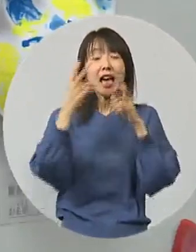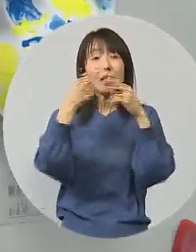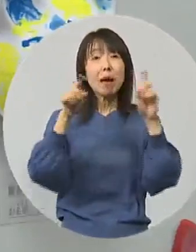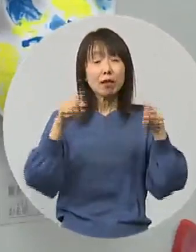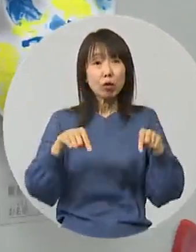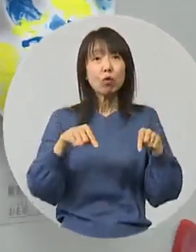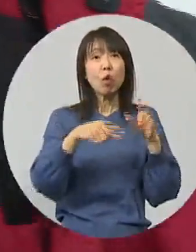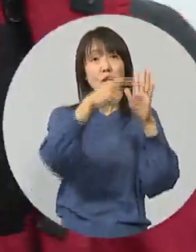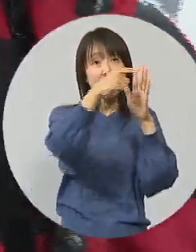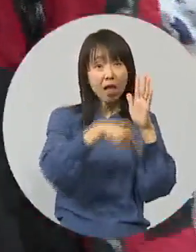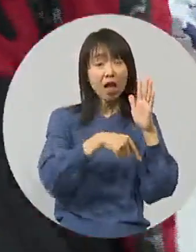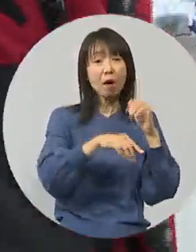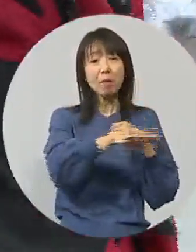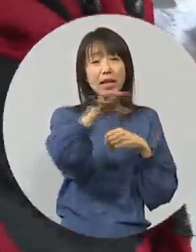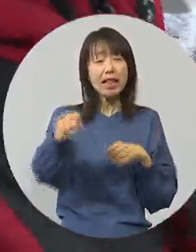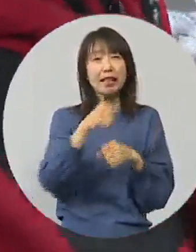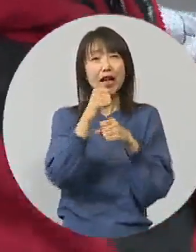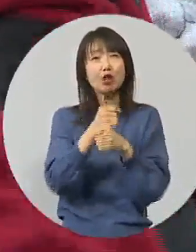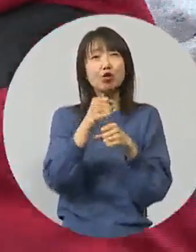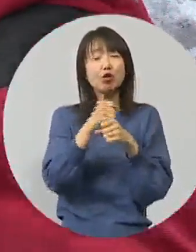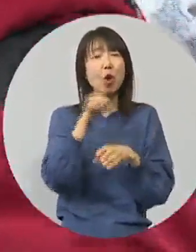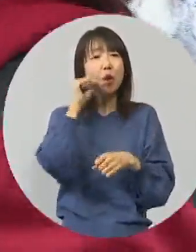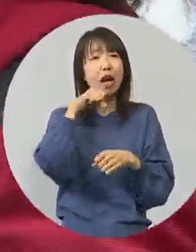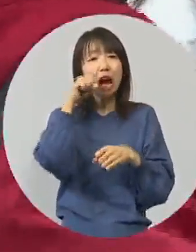展が開催されました。